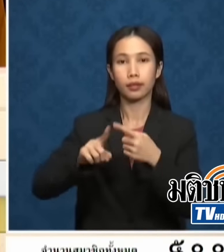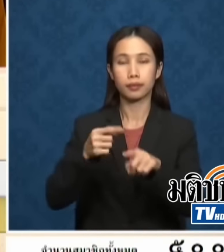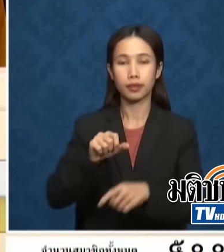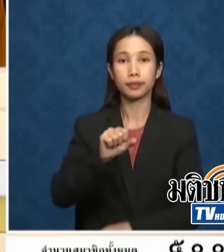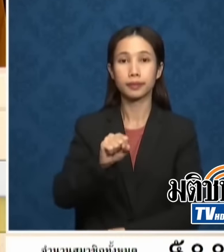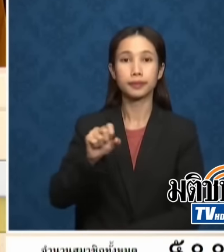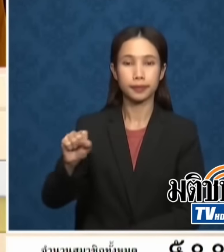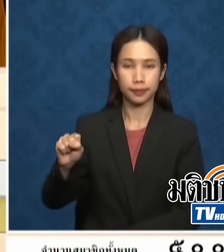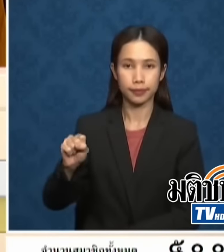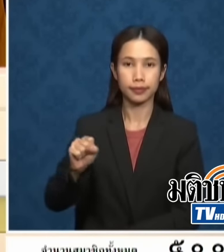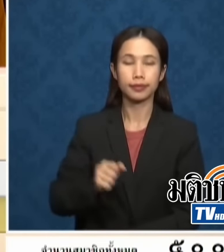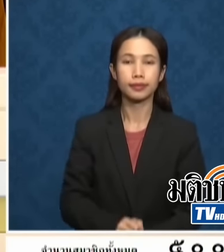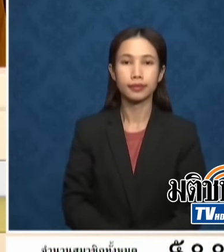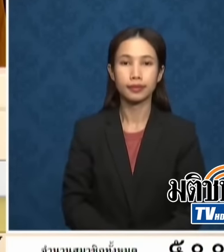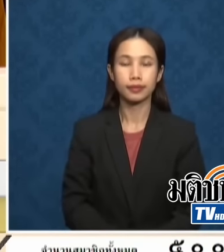งเกียรติ